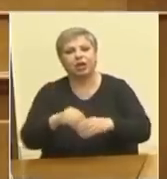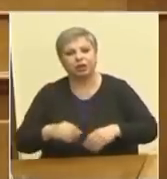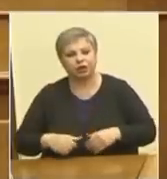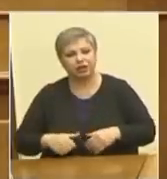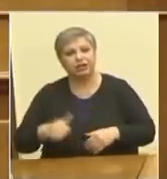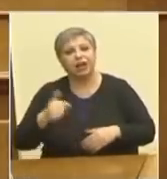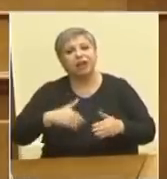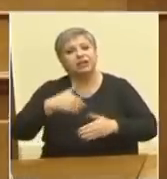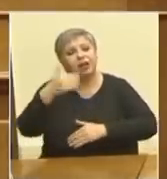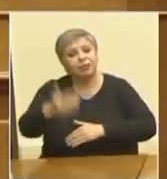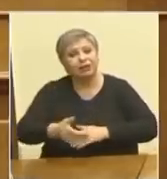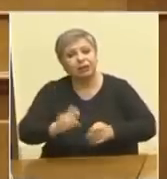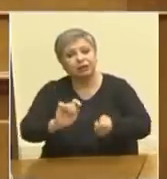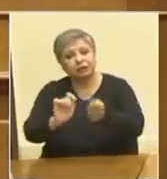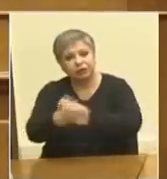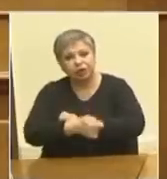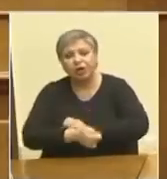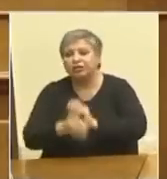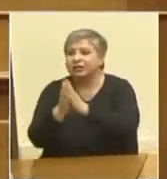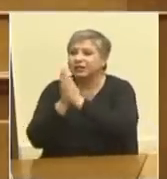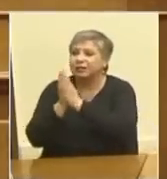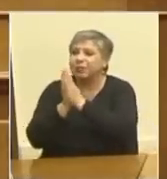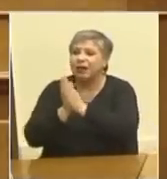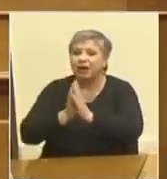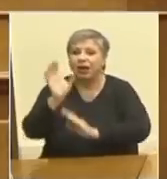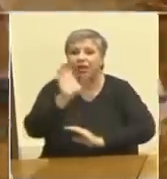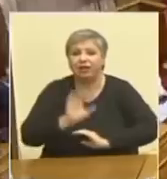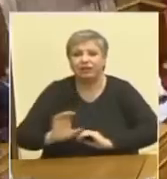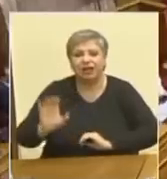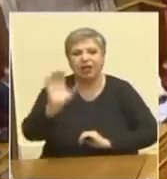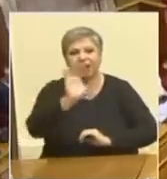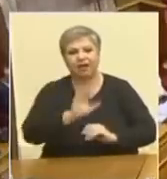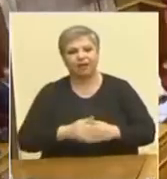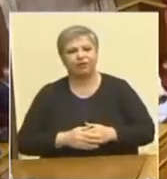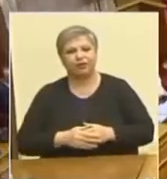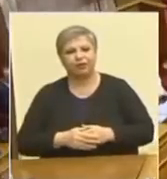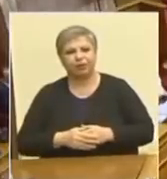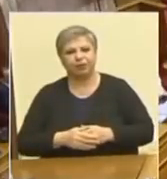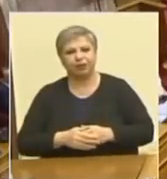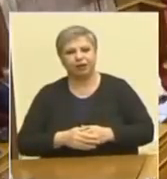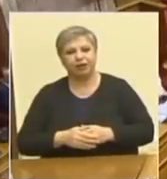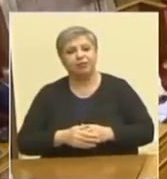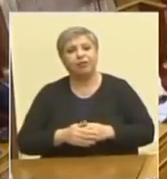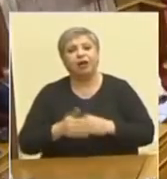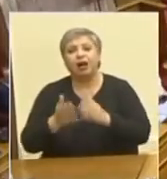πάτε ηκέτης στην Ευρώπη να παρακαλάτε την κυρία Μέρκελ?